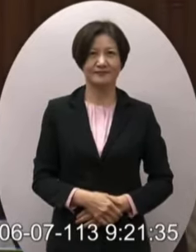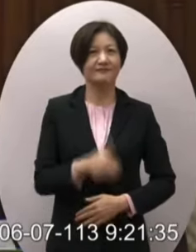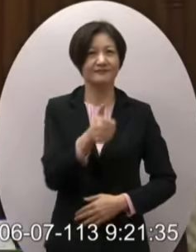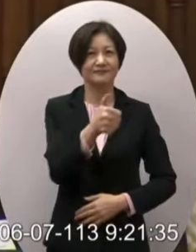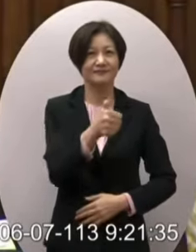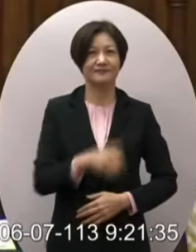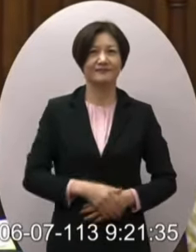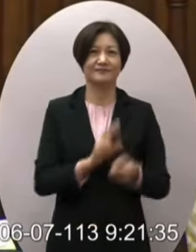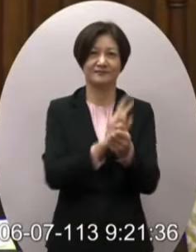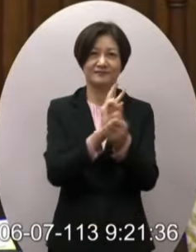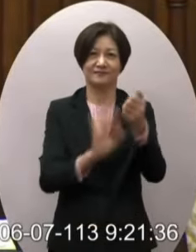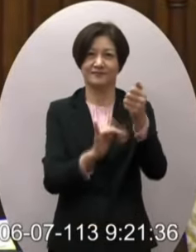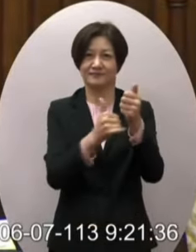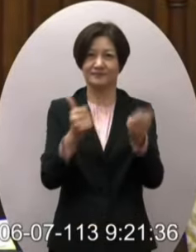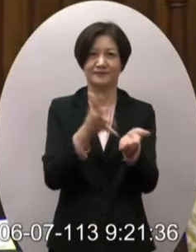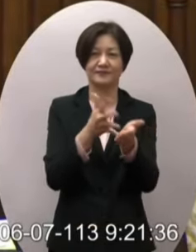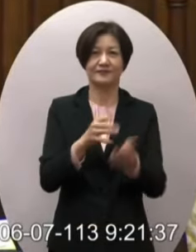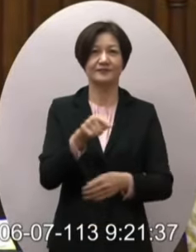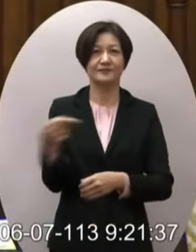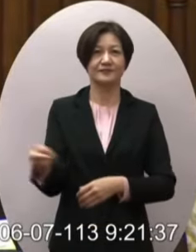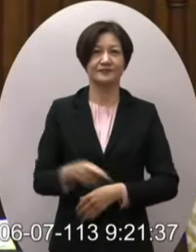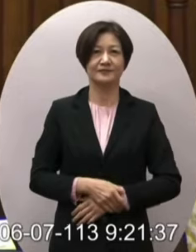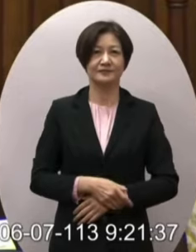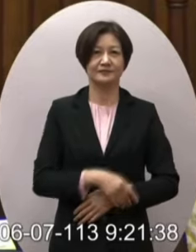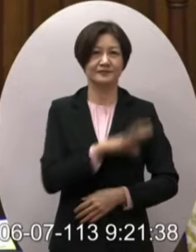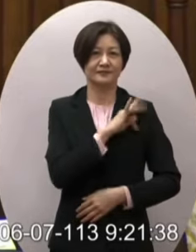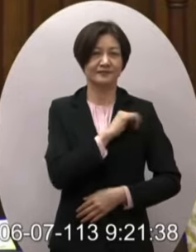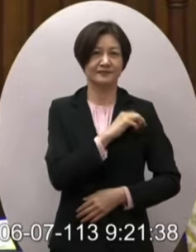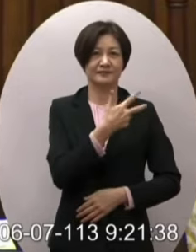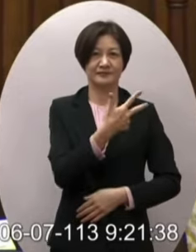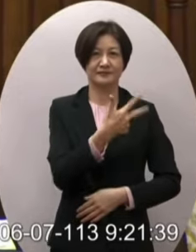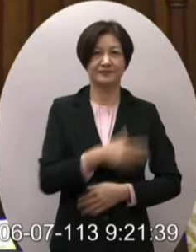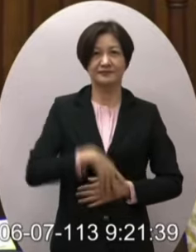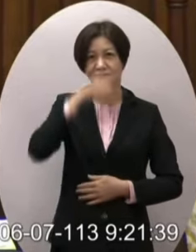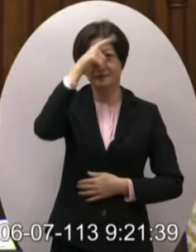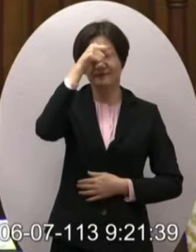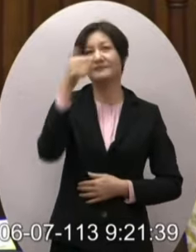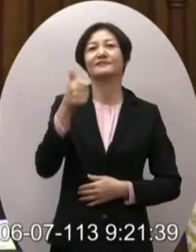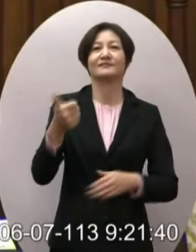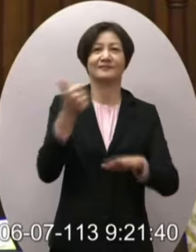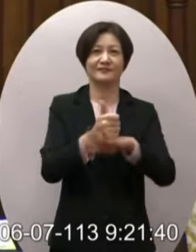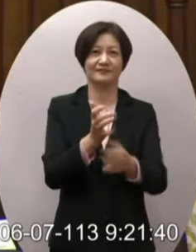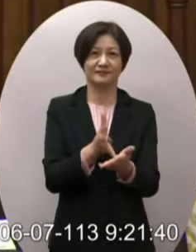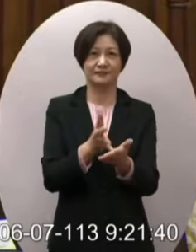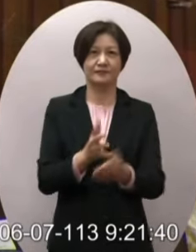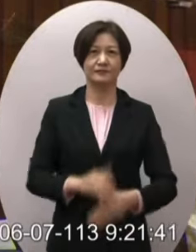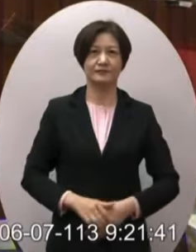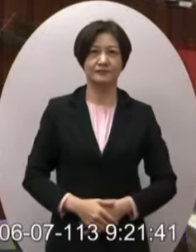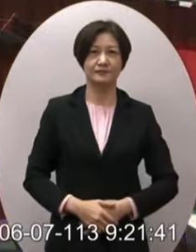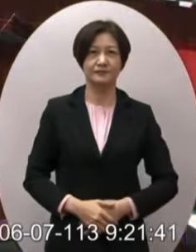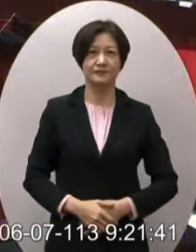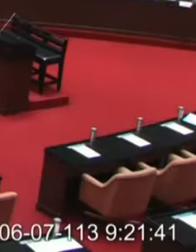谢谢林俊宪委员的发言。接下来请登记第七号黄建豪委员发言。